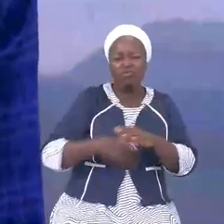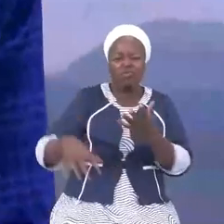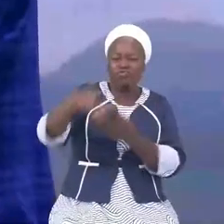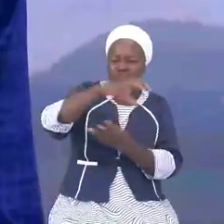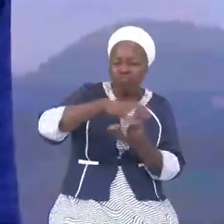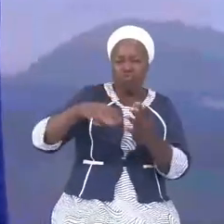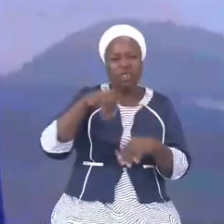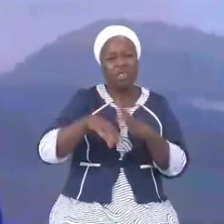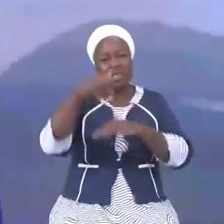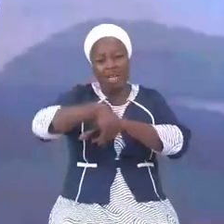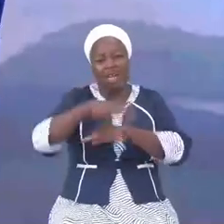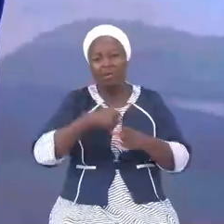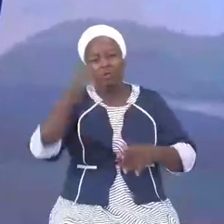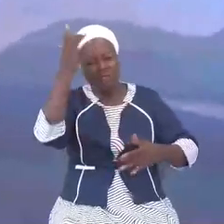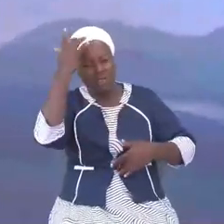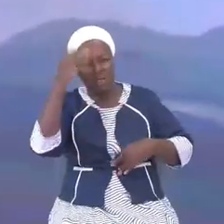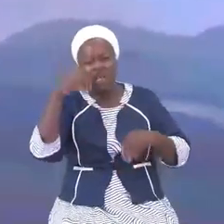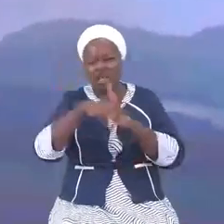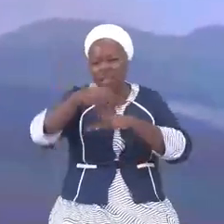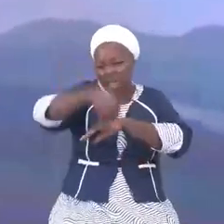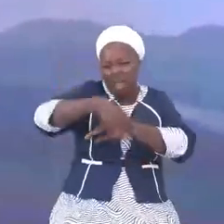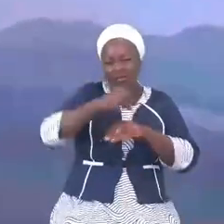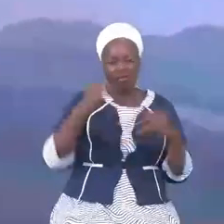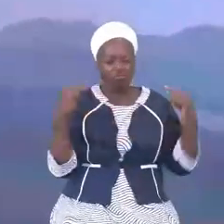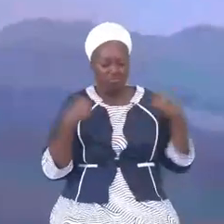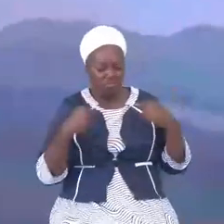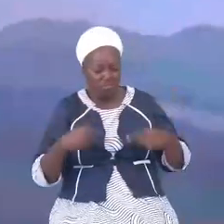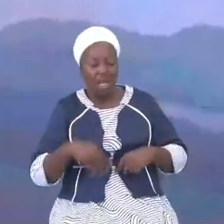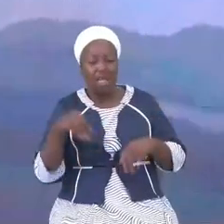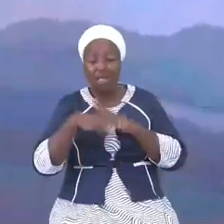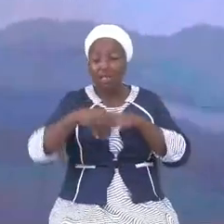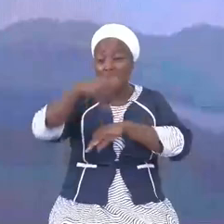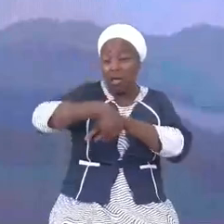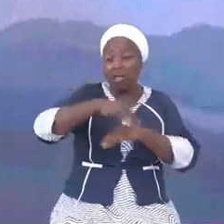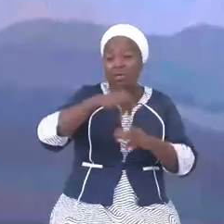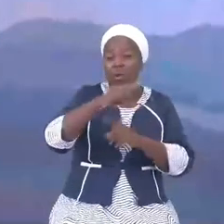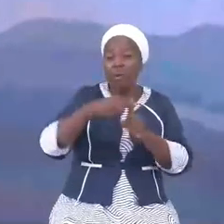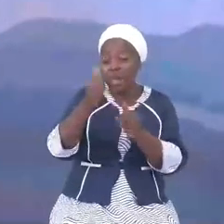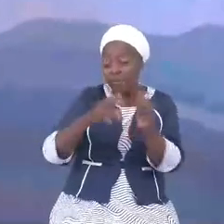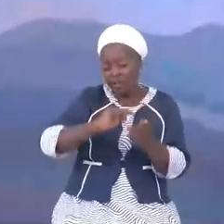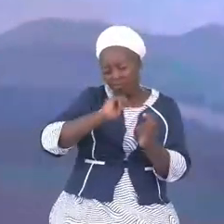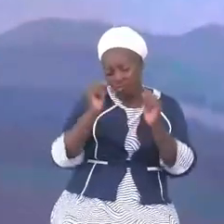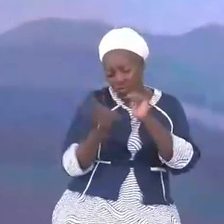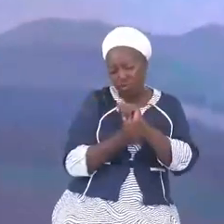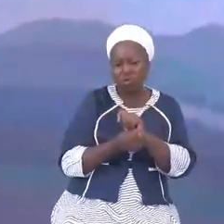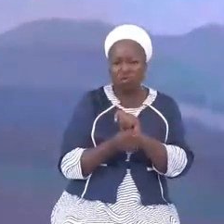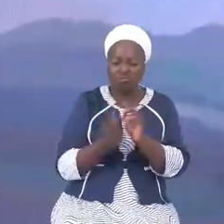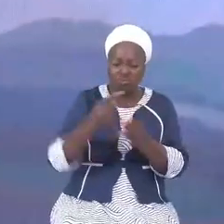la maladie, dans la nuit des douleurs, dans la nuit où tout est à la renverse, oh